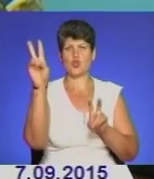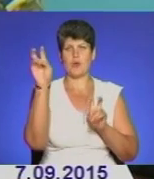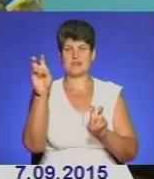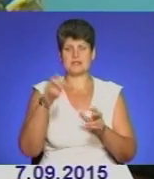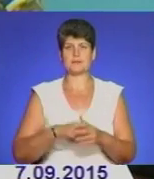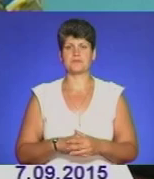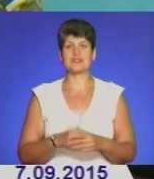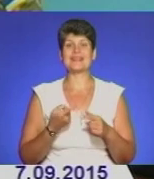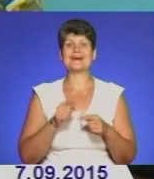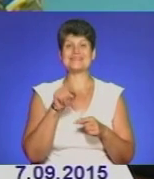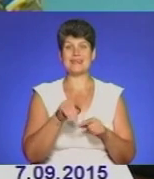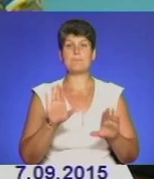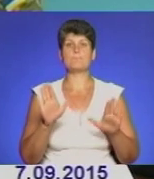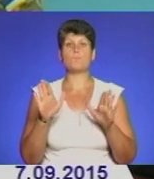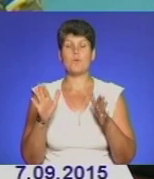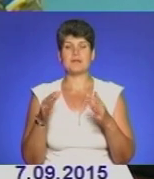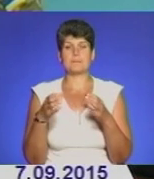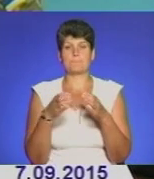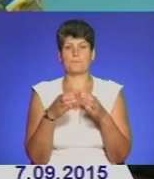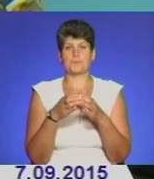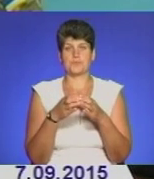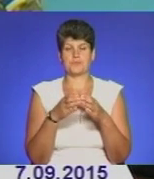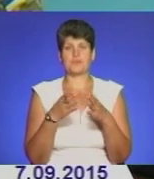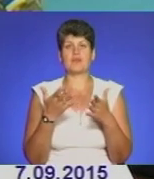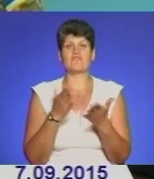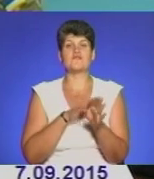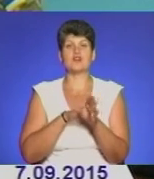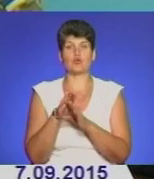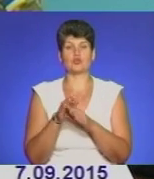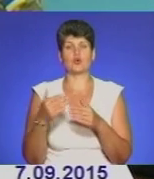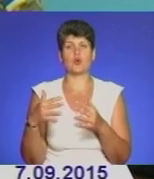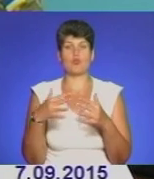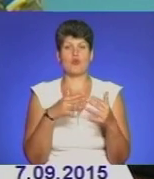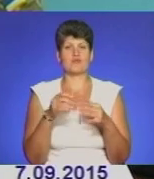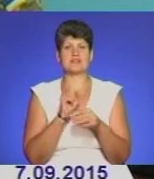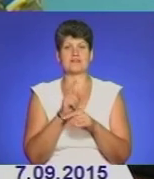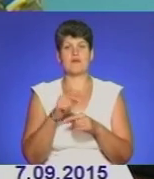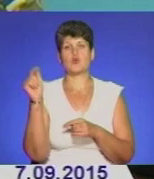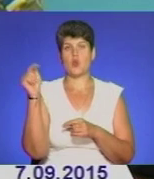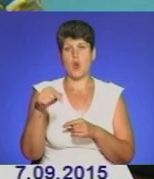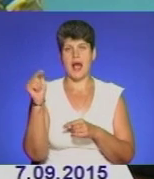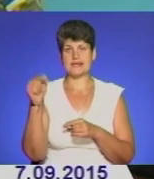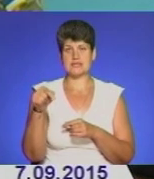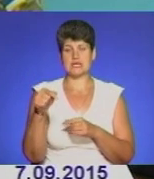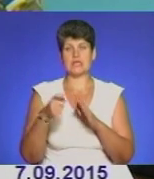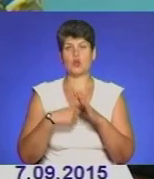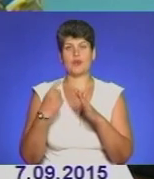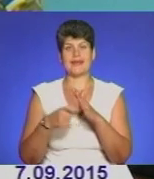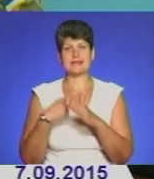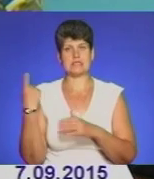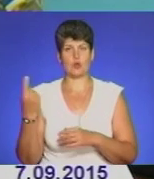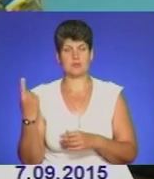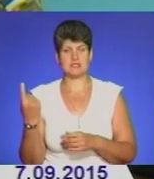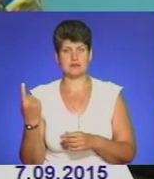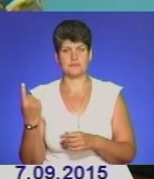Станом на цей момент цей бойовий підрозділ виконує бойові завдання в Луганській та Донецькій